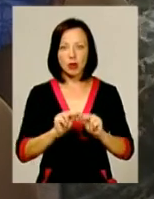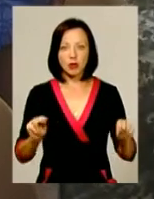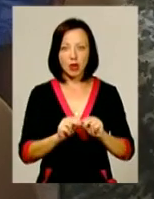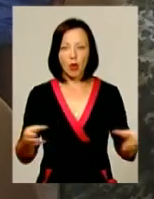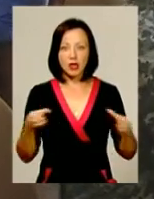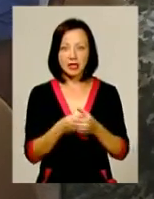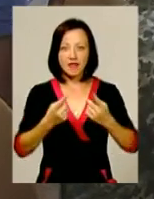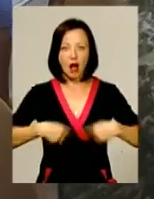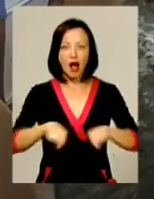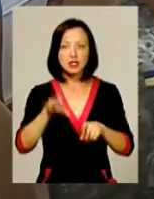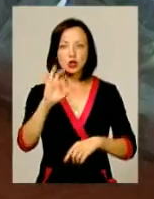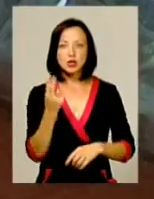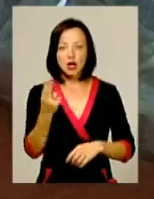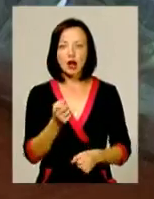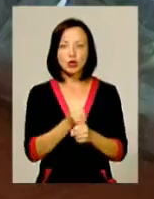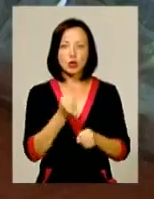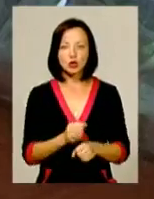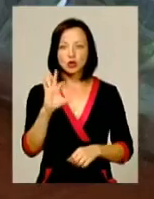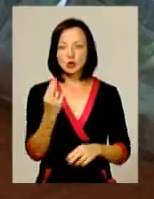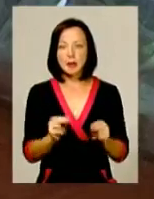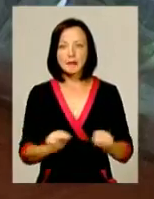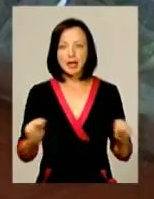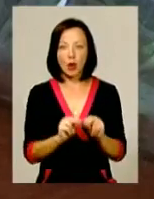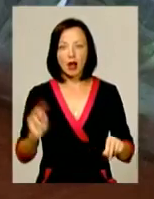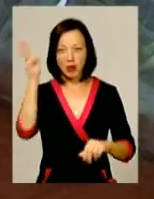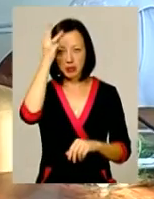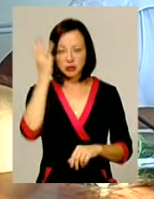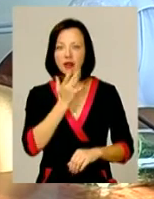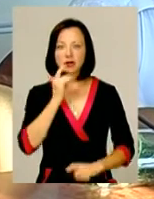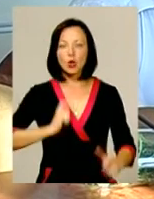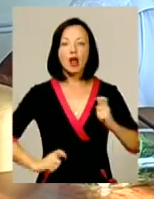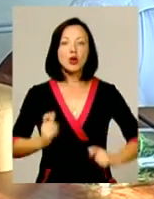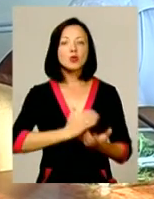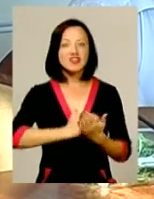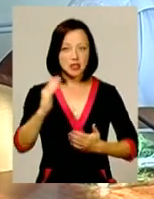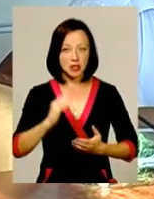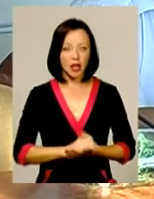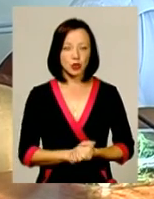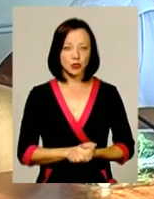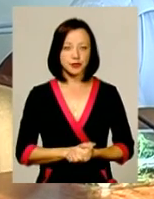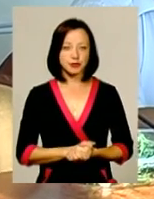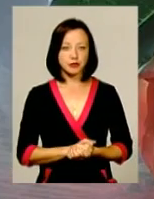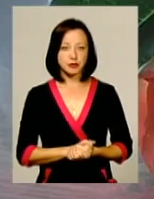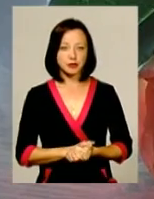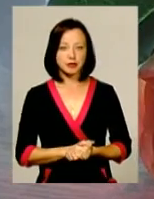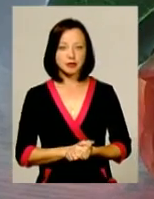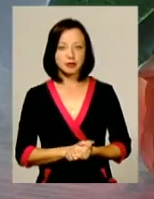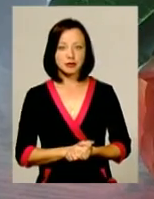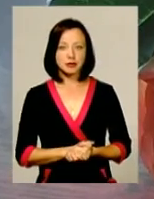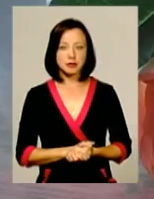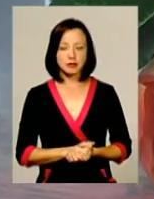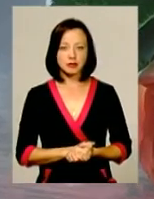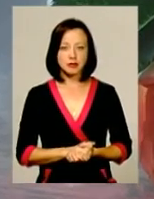колектив кафедри соціальної роботи і соціальної педагогіки Хмельницького національного університету. Анна Михайловська, Максим Захарченко